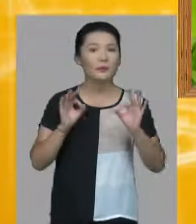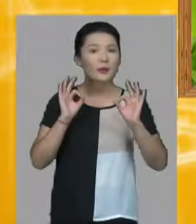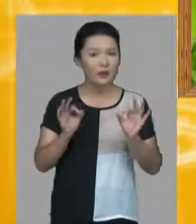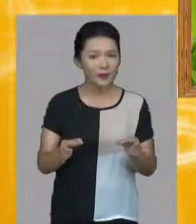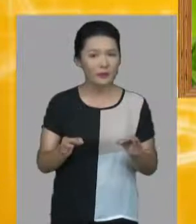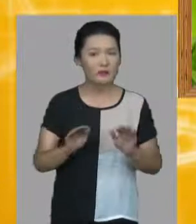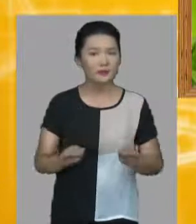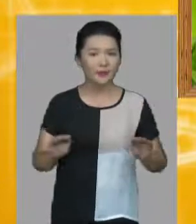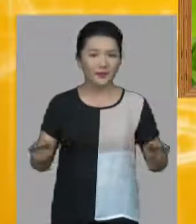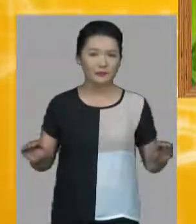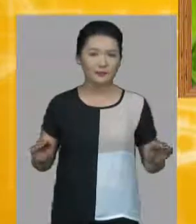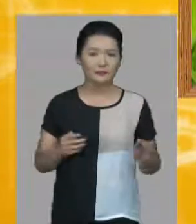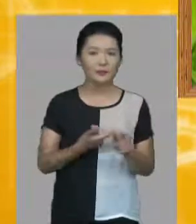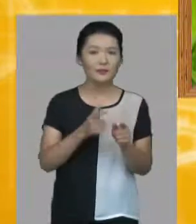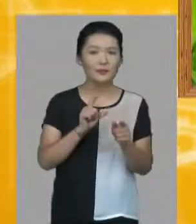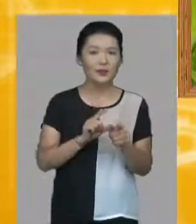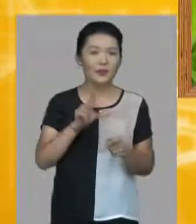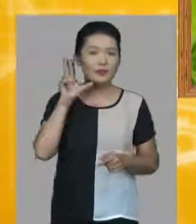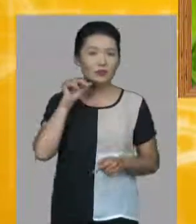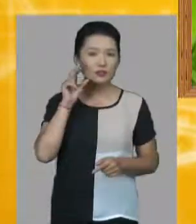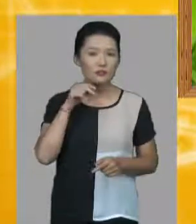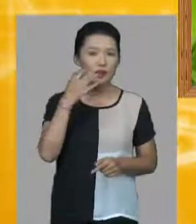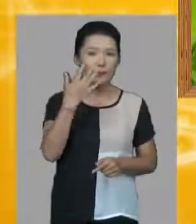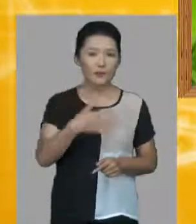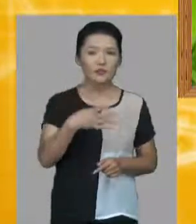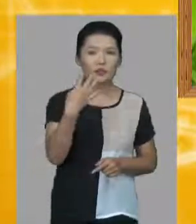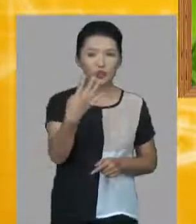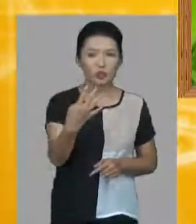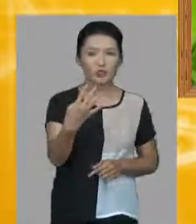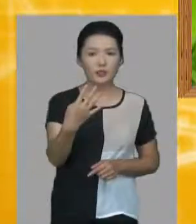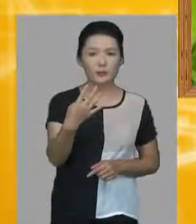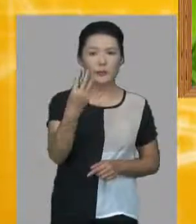Правильно, дети. Это числа 54,